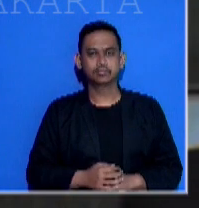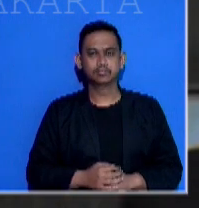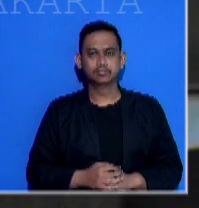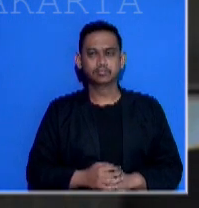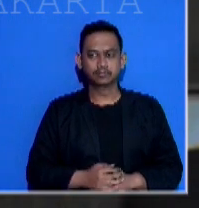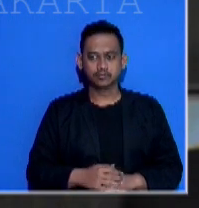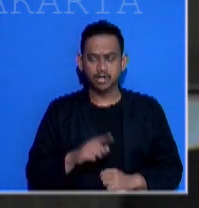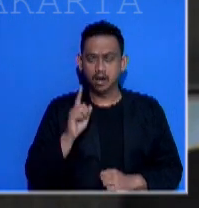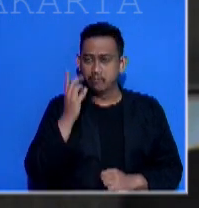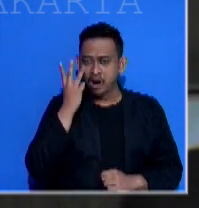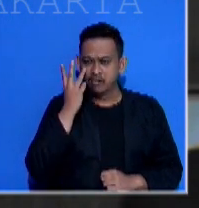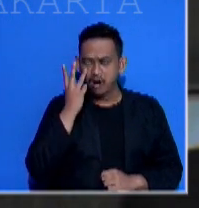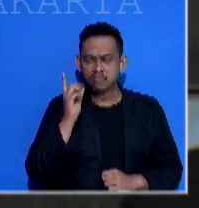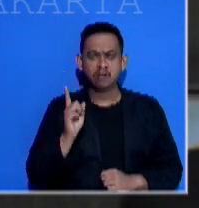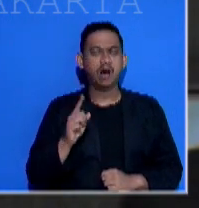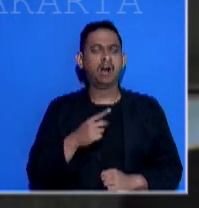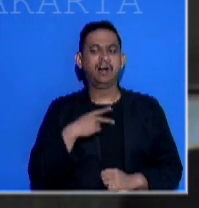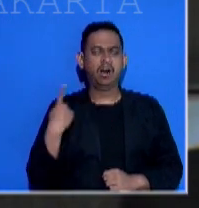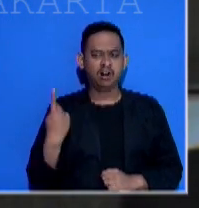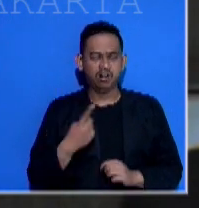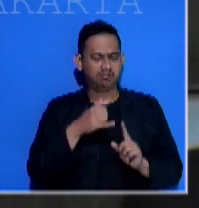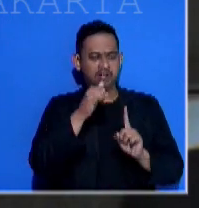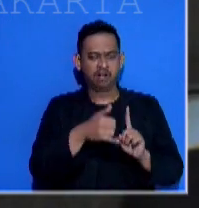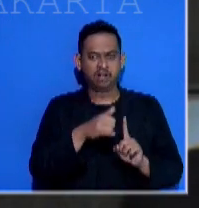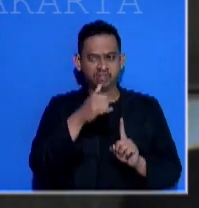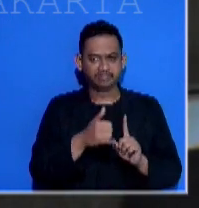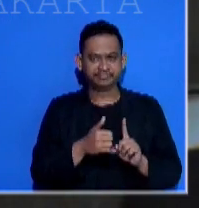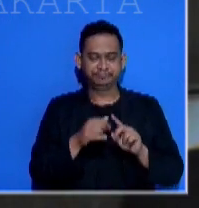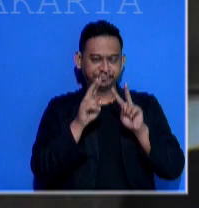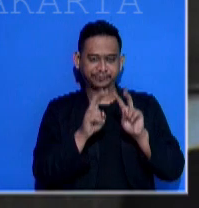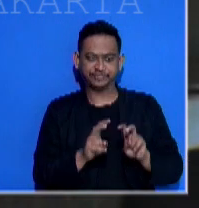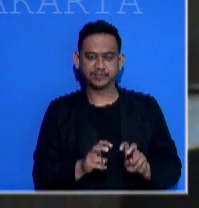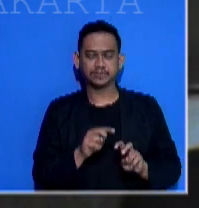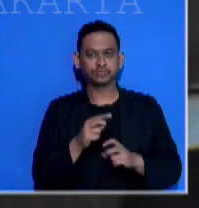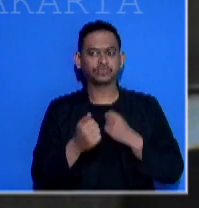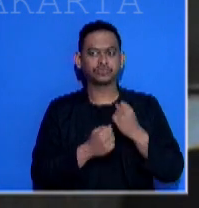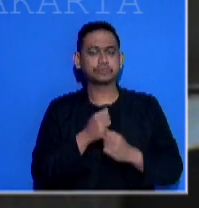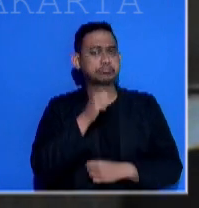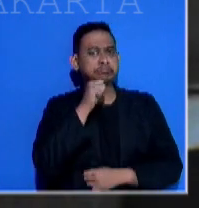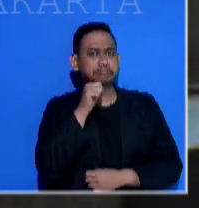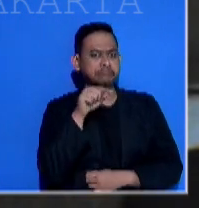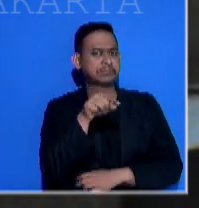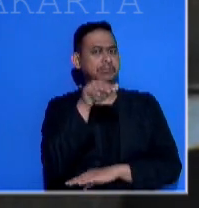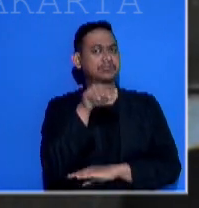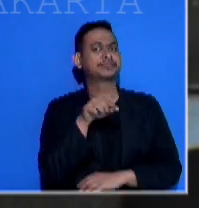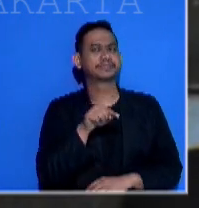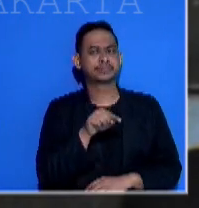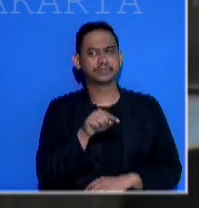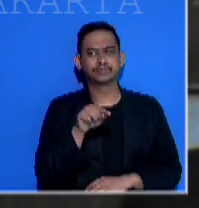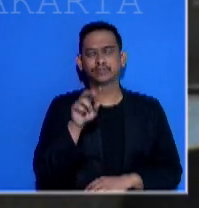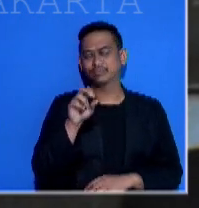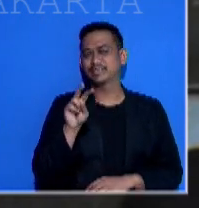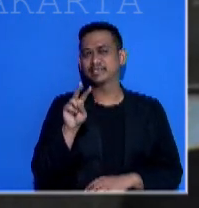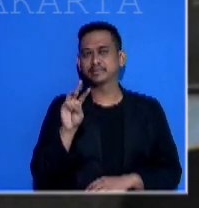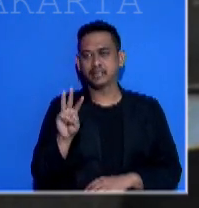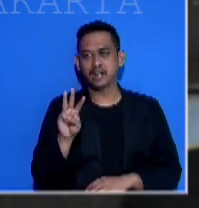antisipasi kita, evaluasi, analisa yang kita lakukan. Kejadian yang di 2023 kita